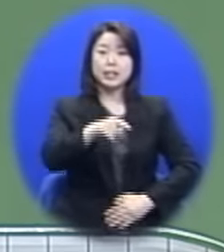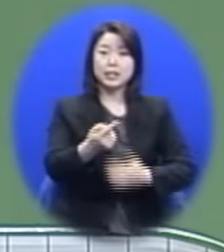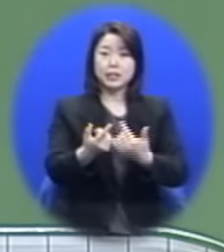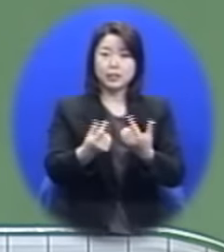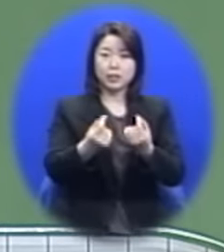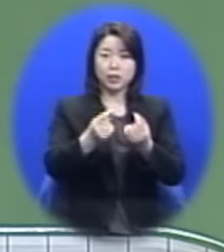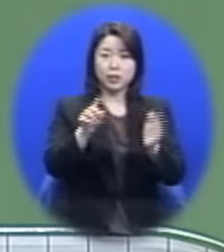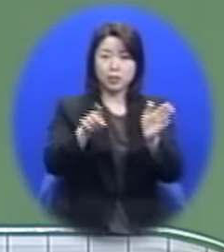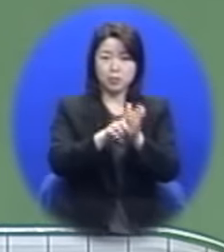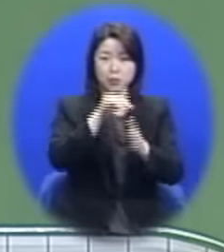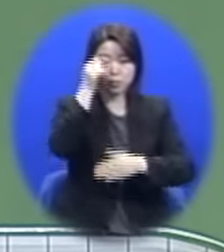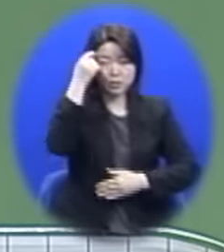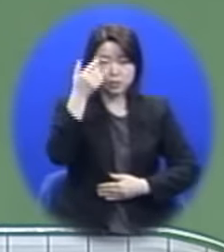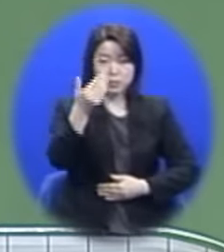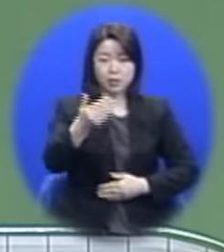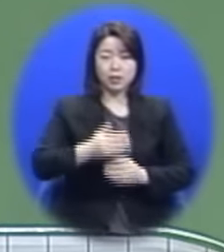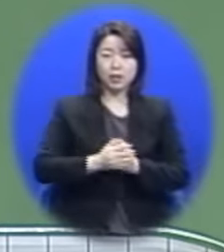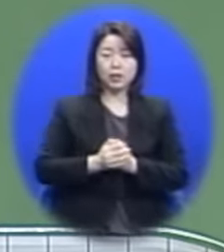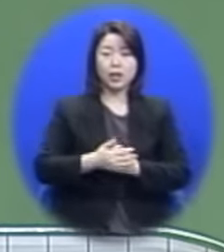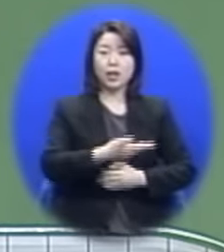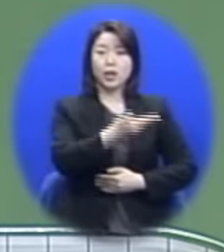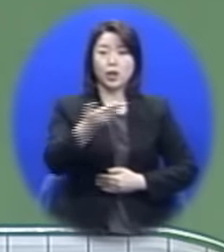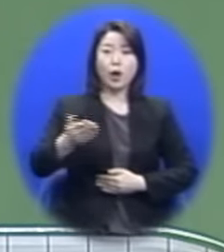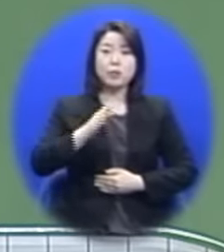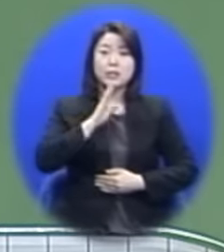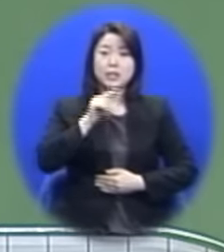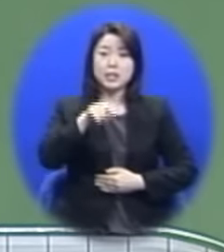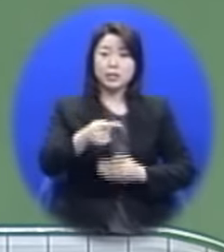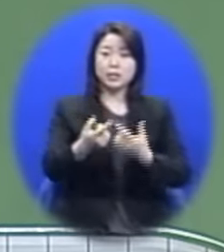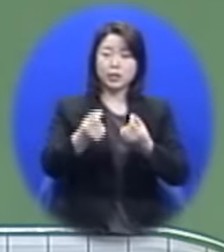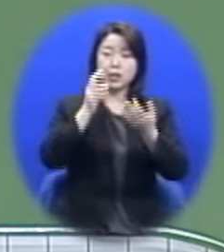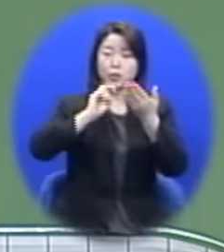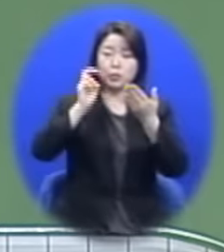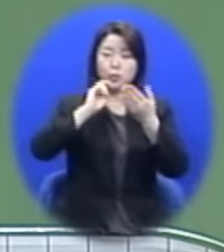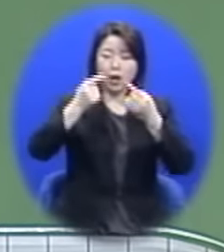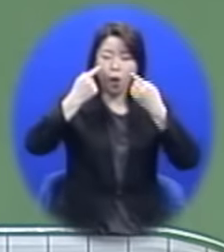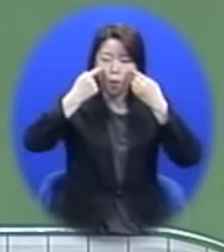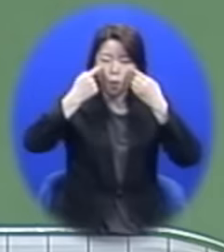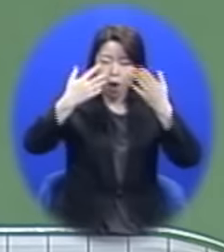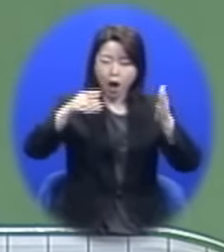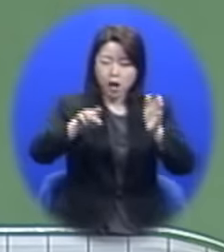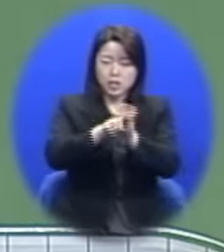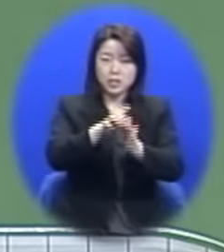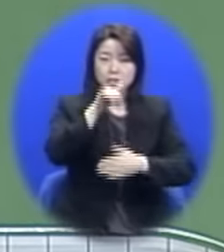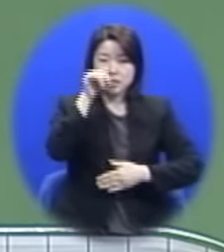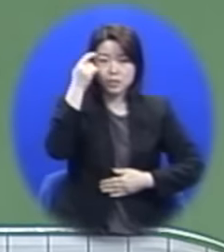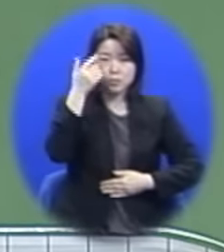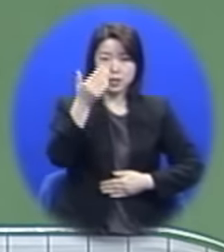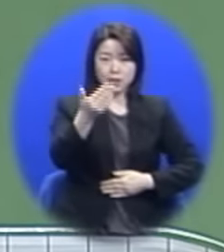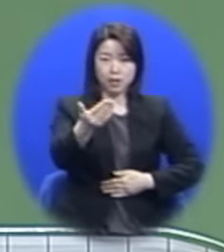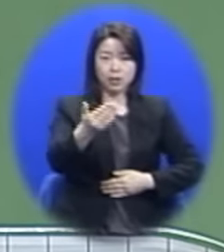겁니까? 정말 여러분은 그렇게 노래할 확신이 있는 것입니까?